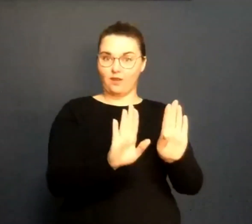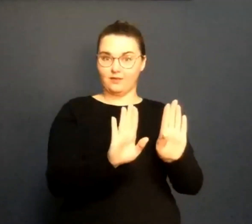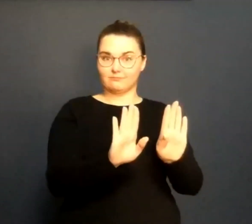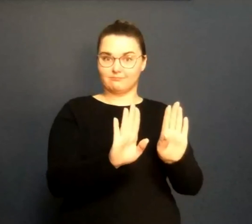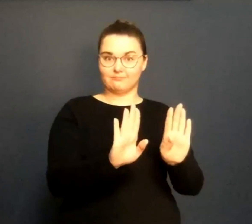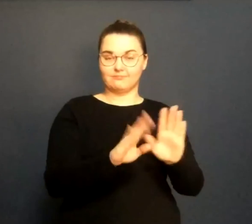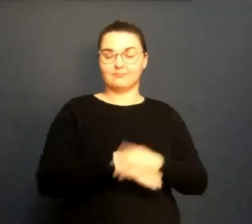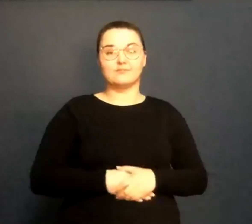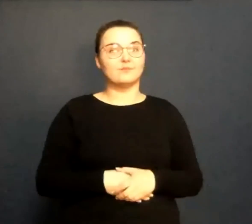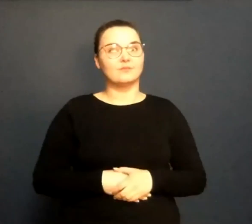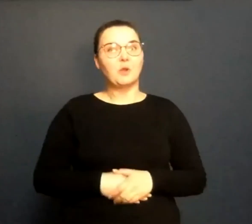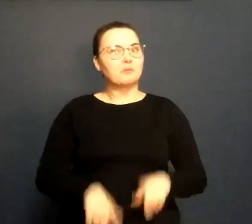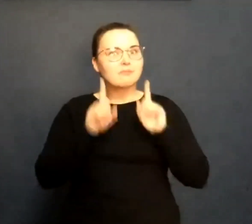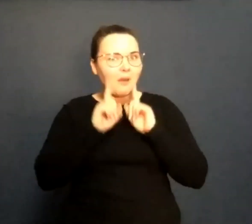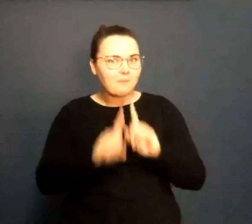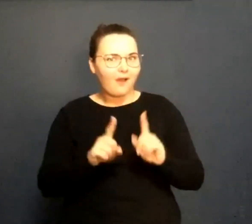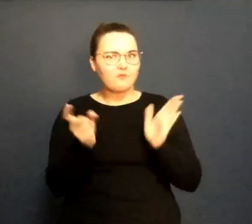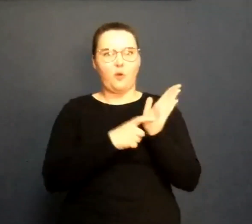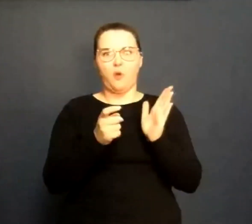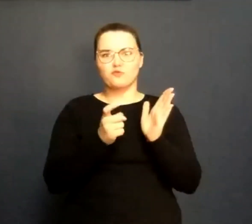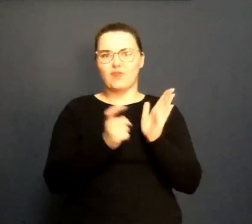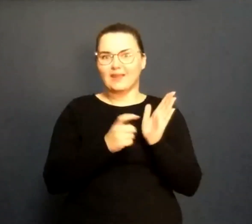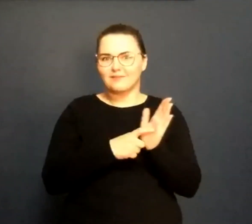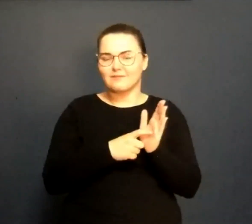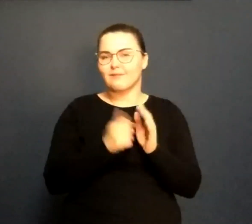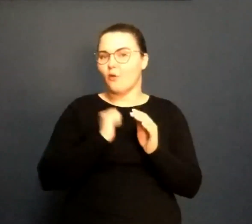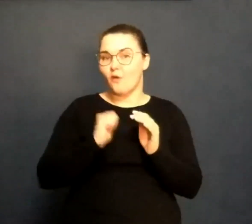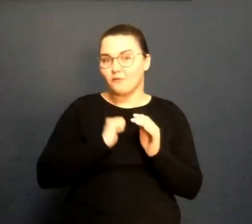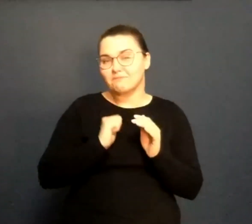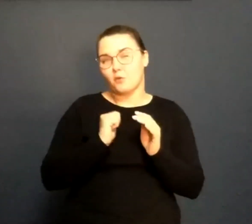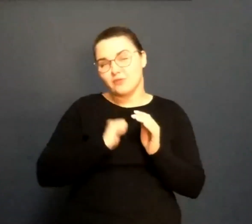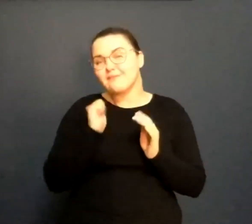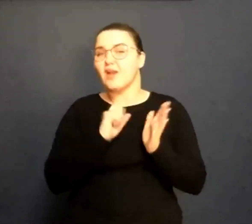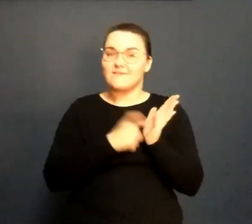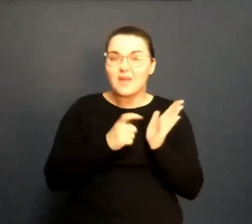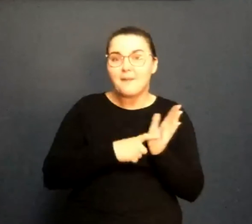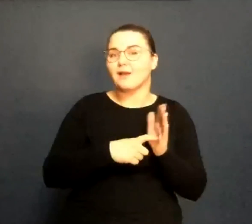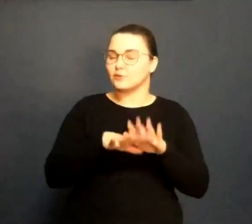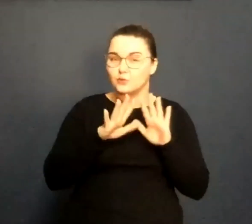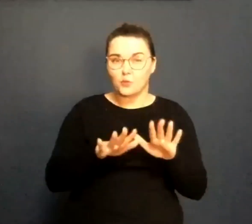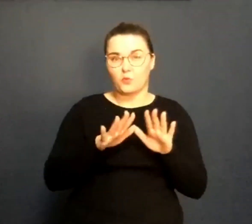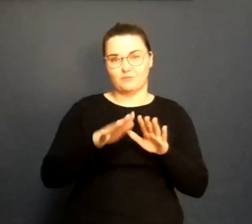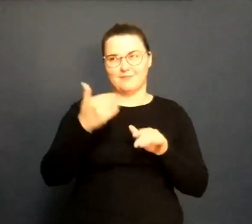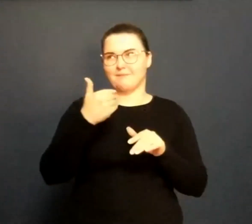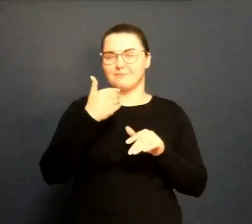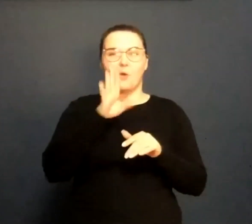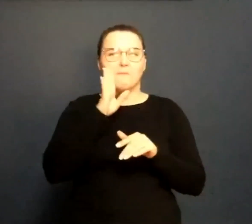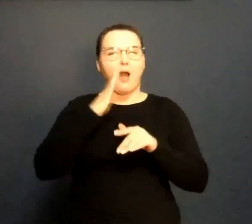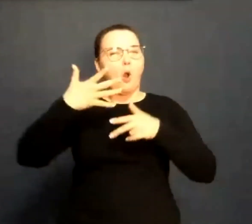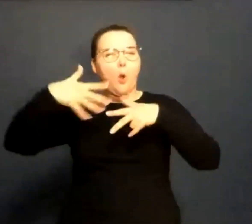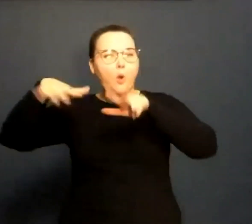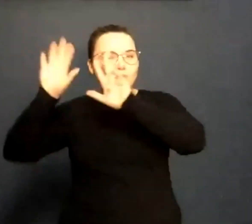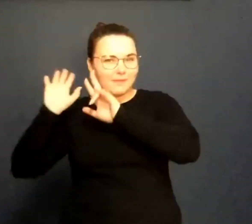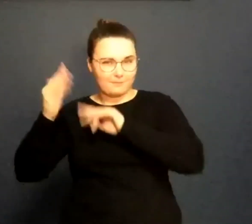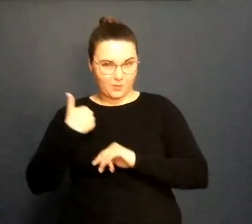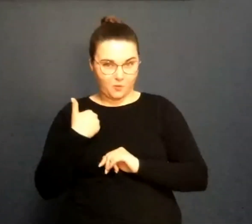naprawdę duże, duże oczekiwanie, tym bardziej, że to było mniej więcej 7-8 lat temu. Udało nam się dotrzeć do czterech takich mężczyzn,